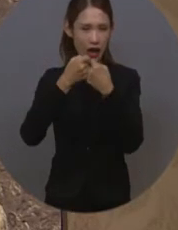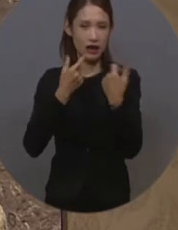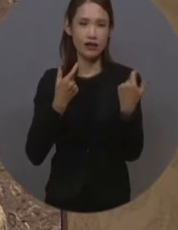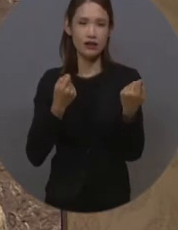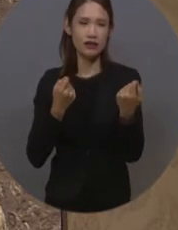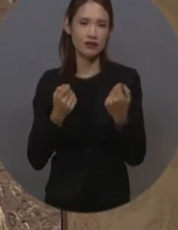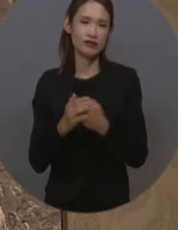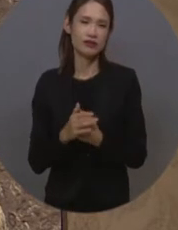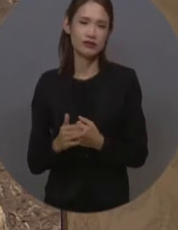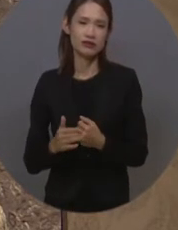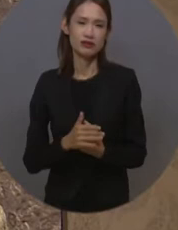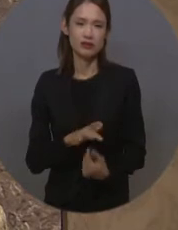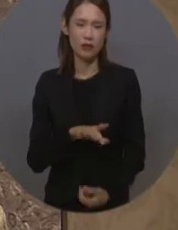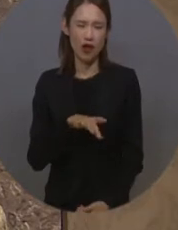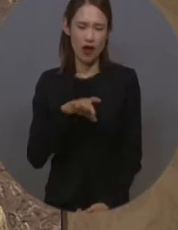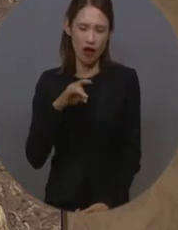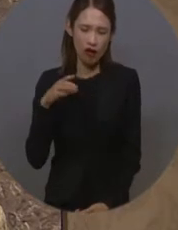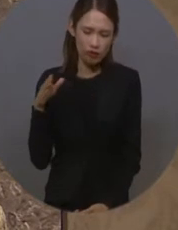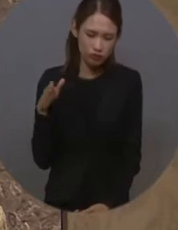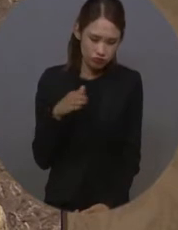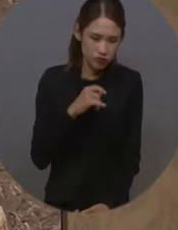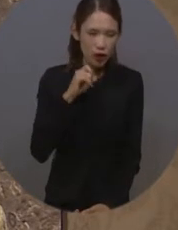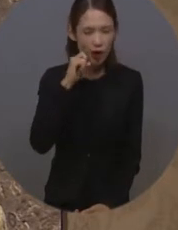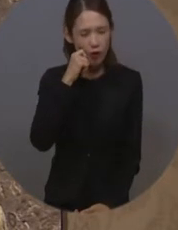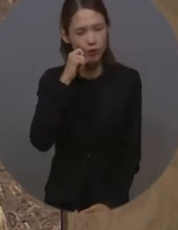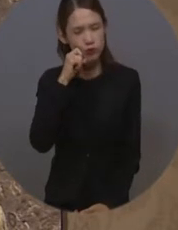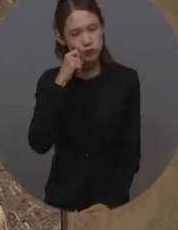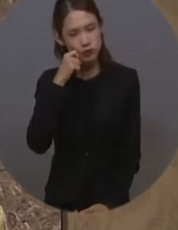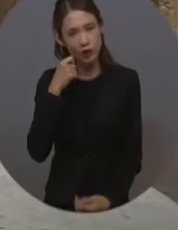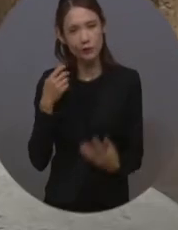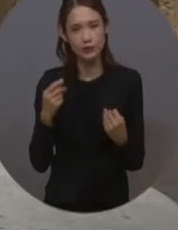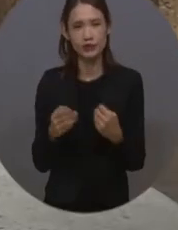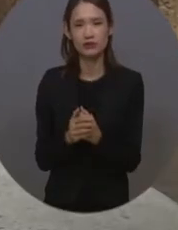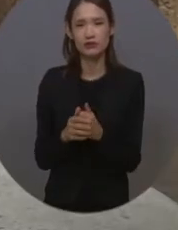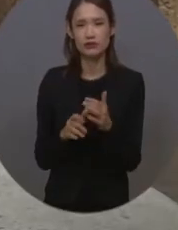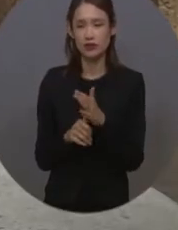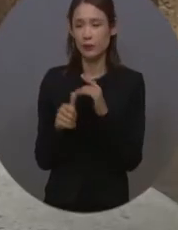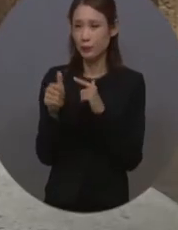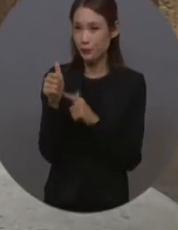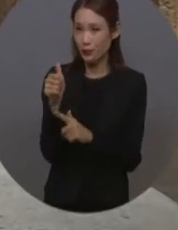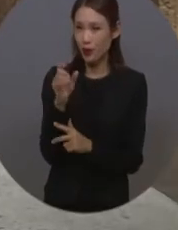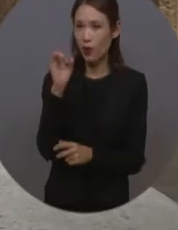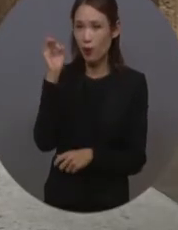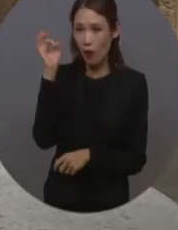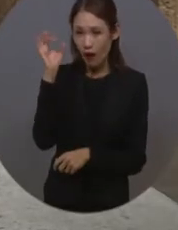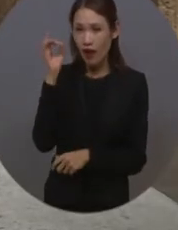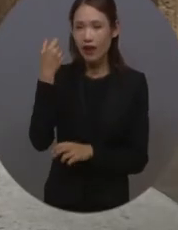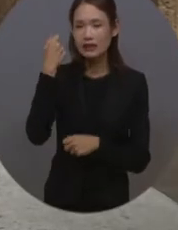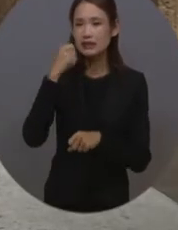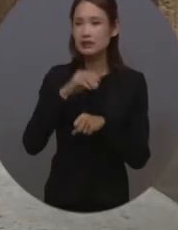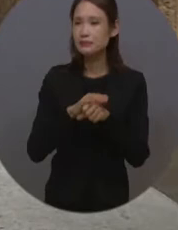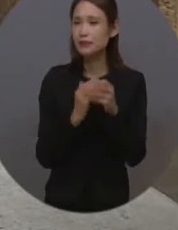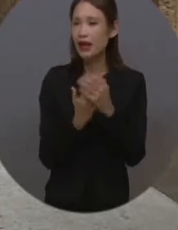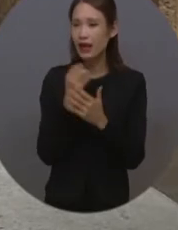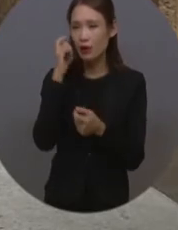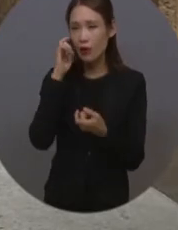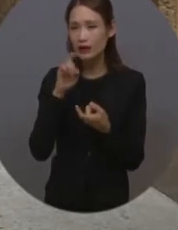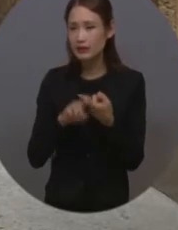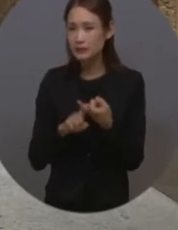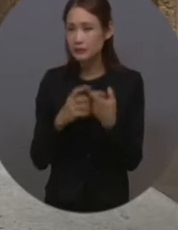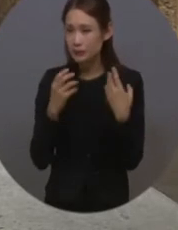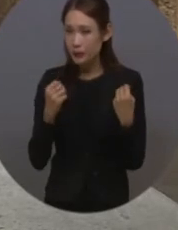초기부터 쉽지 않은 시간을 많이 보냈죠. 예, 대표님께서는 원래 이 신발에 좀 관심이 많으셨어요?